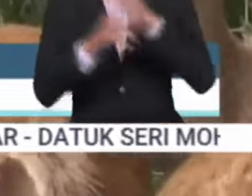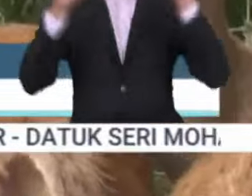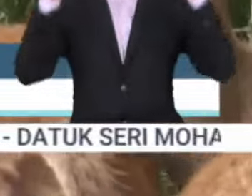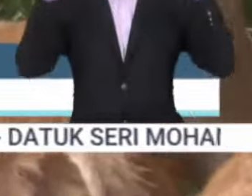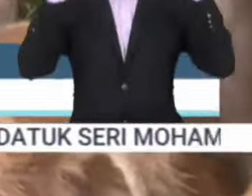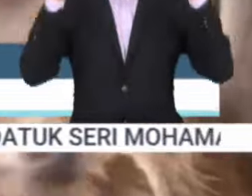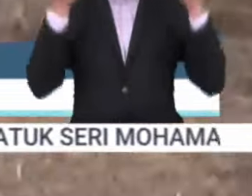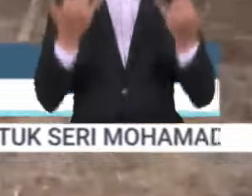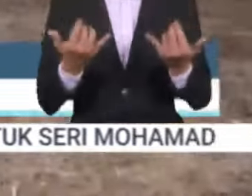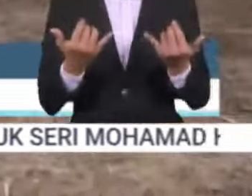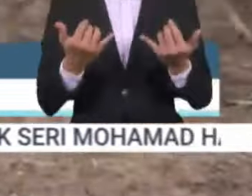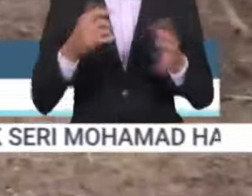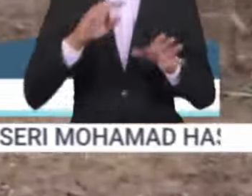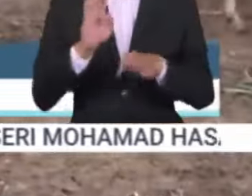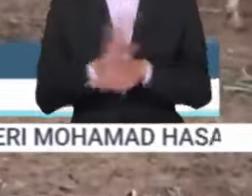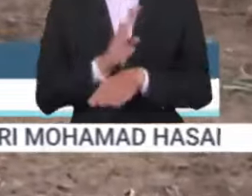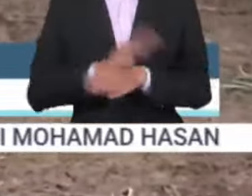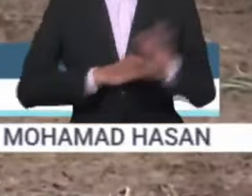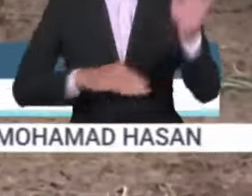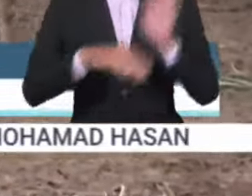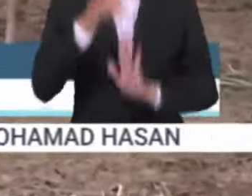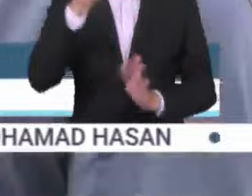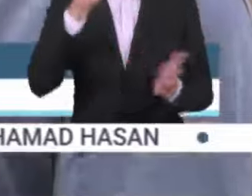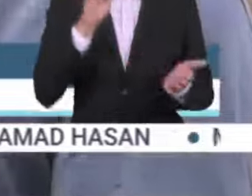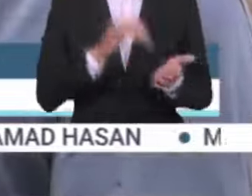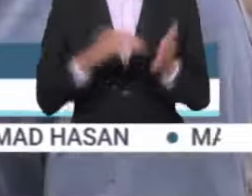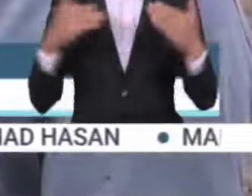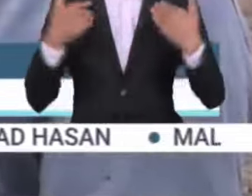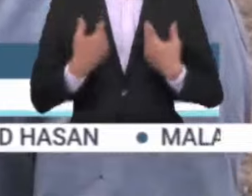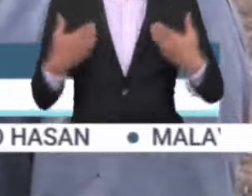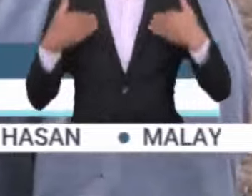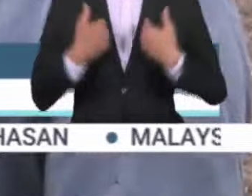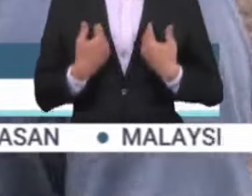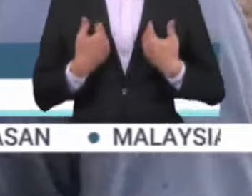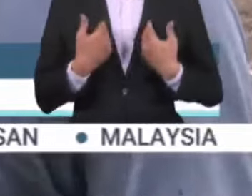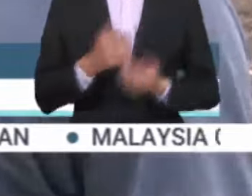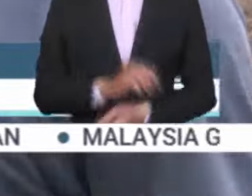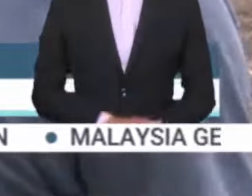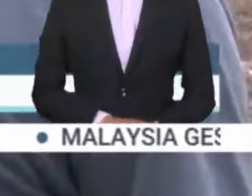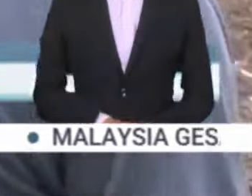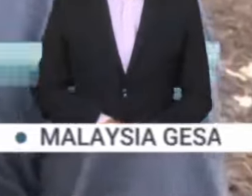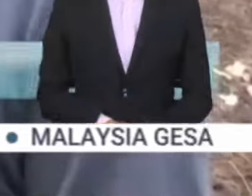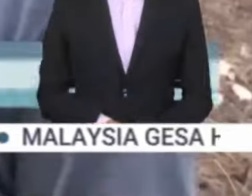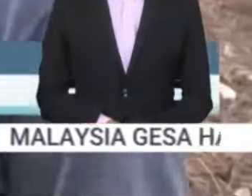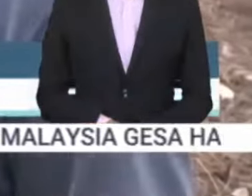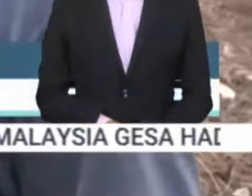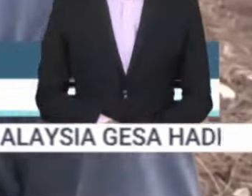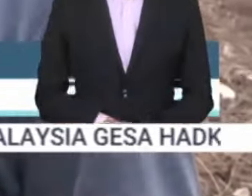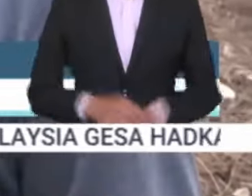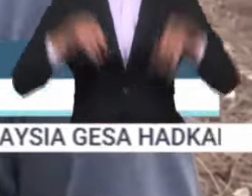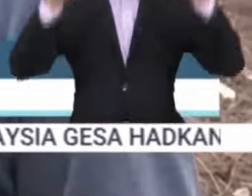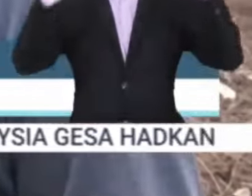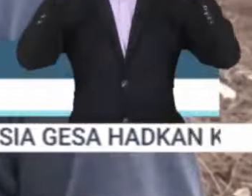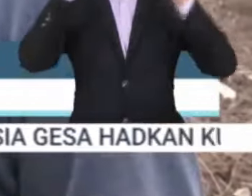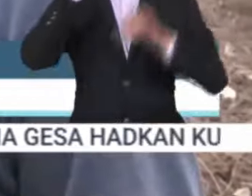kini beliau mengusahakan hampir 2,000 ternakan. Macam lembu kambing